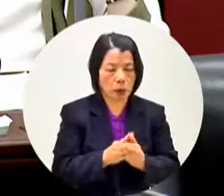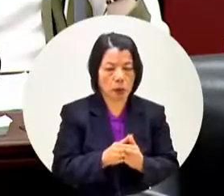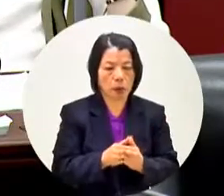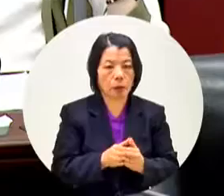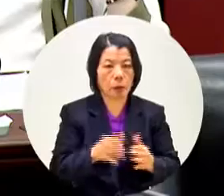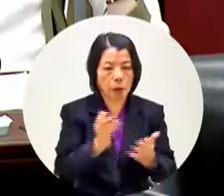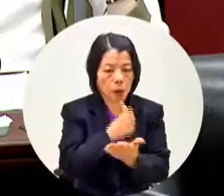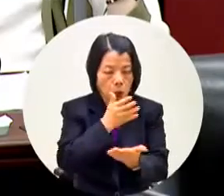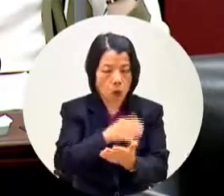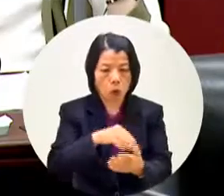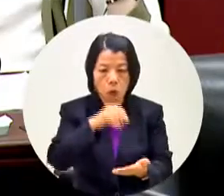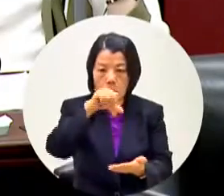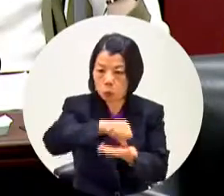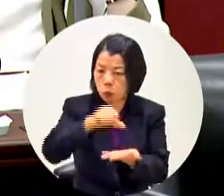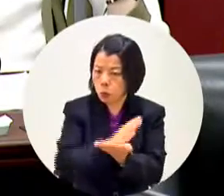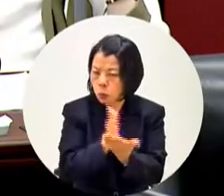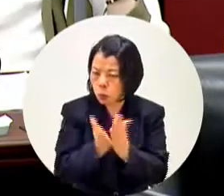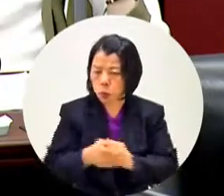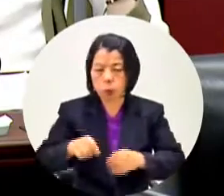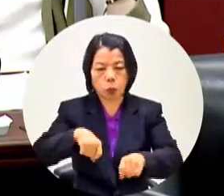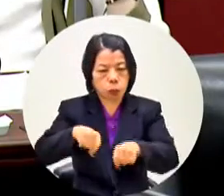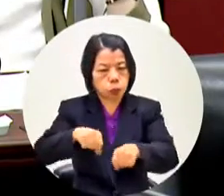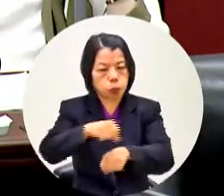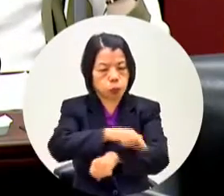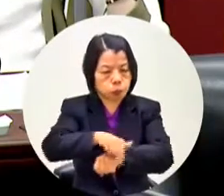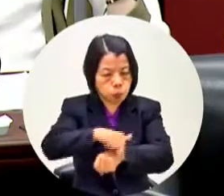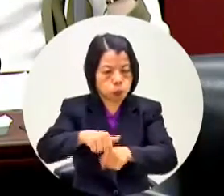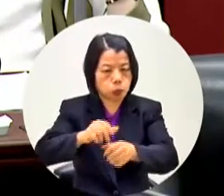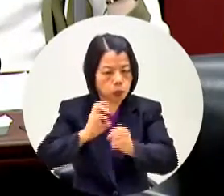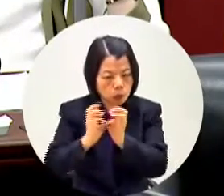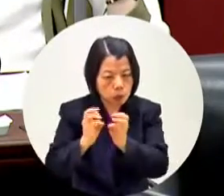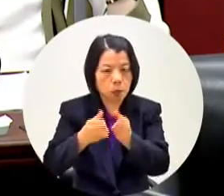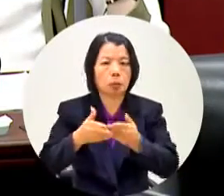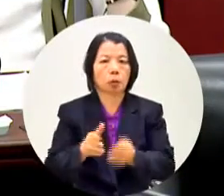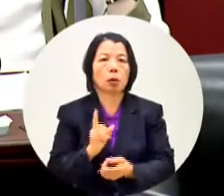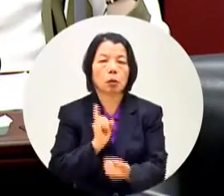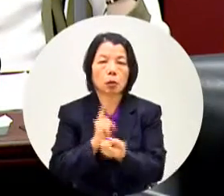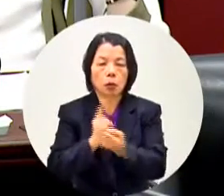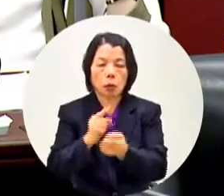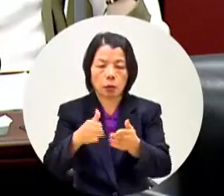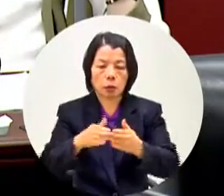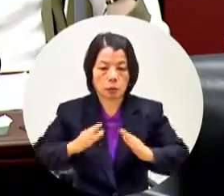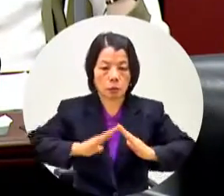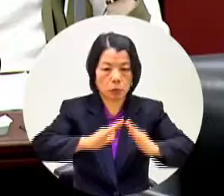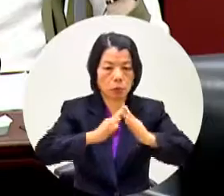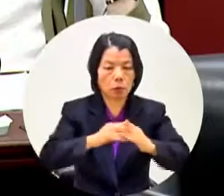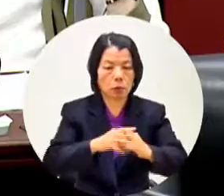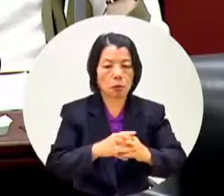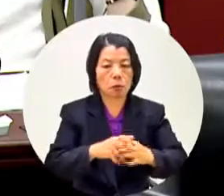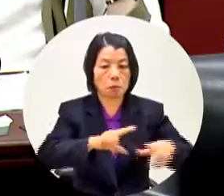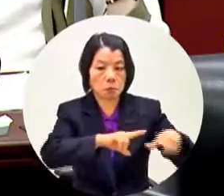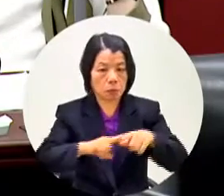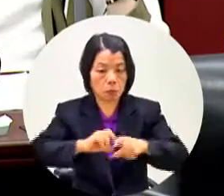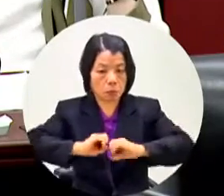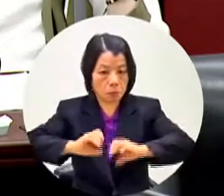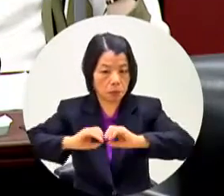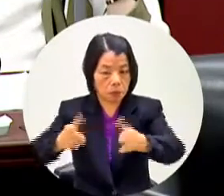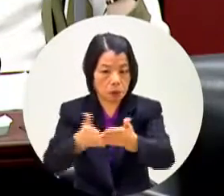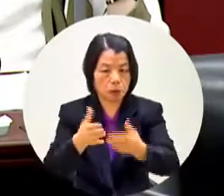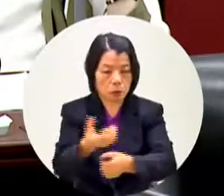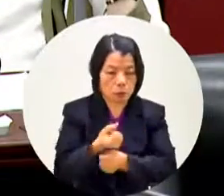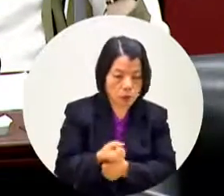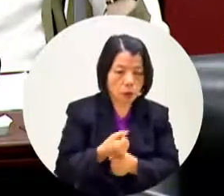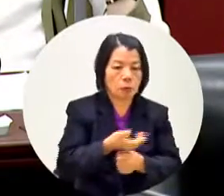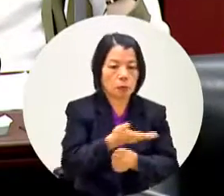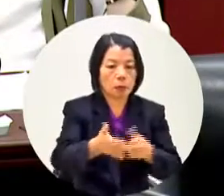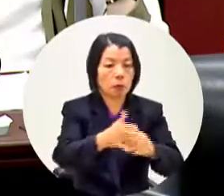政府哈，应该要与农民好好的做一个生产规划。那市政府负责的是产量的一个